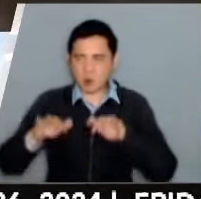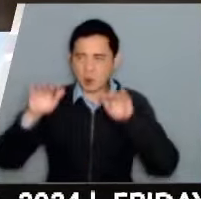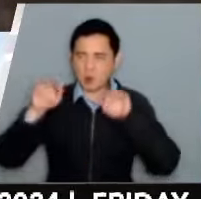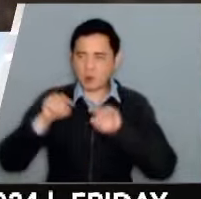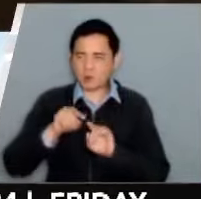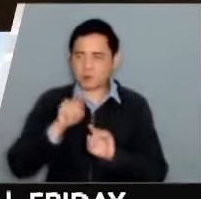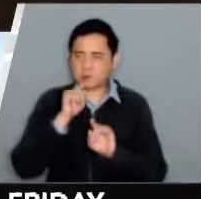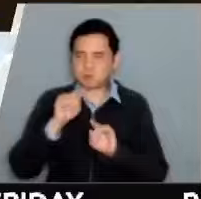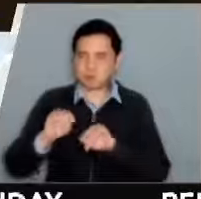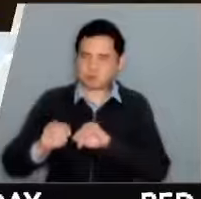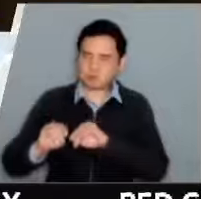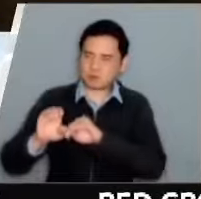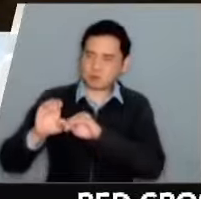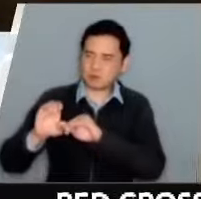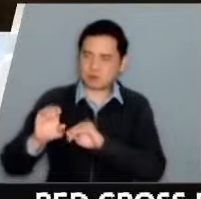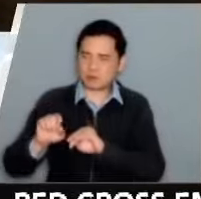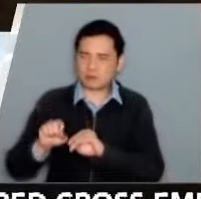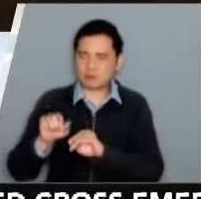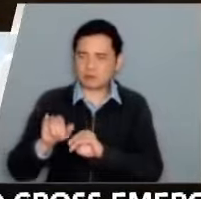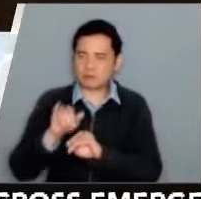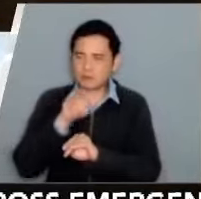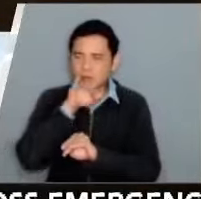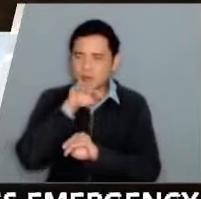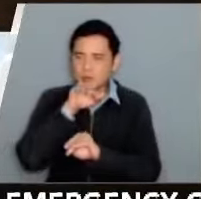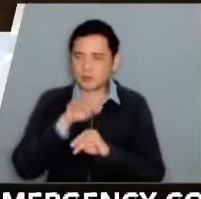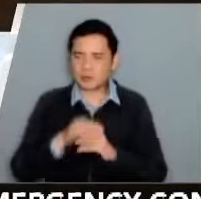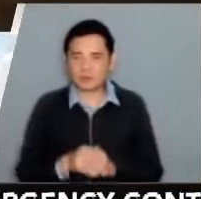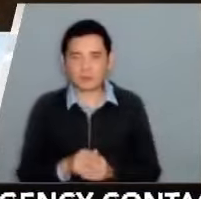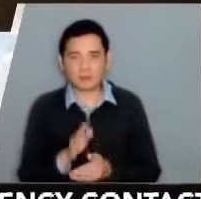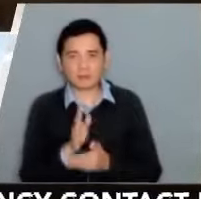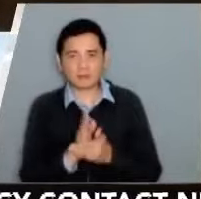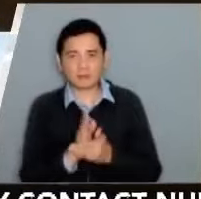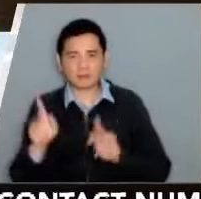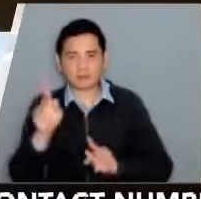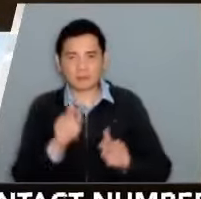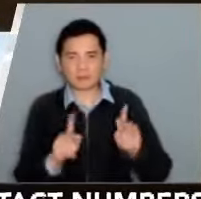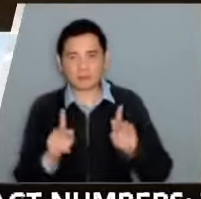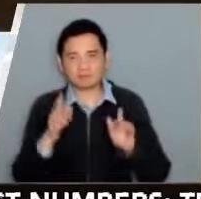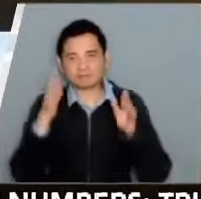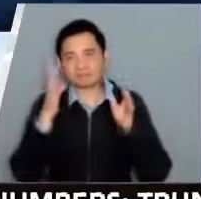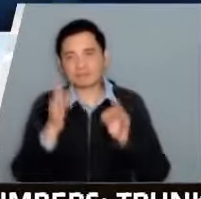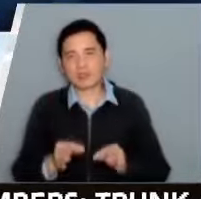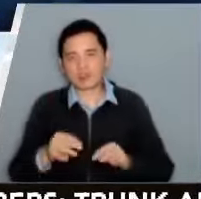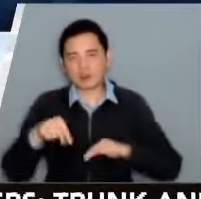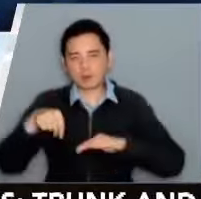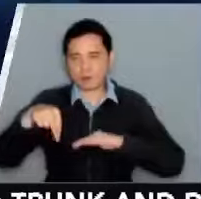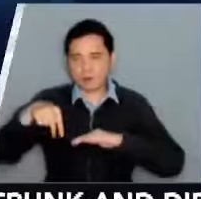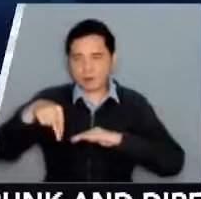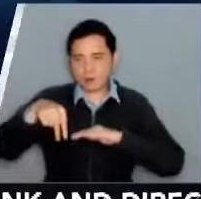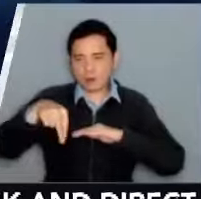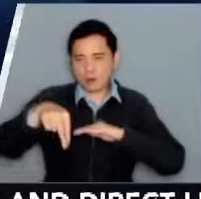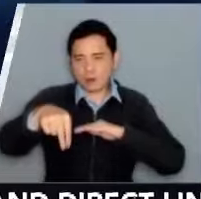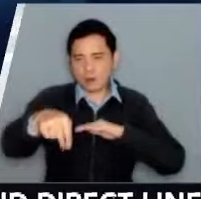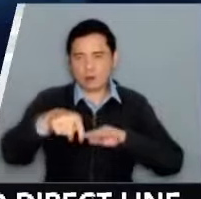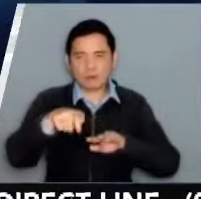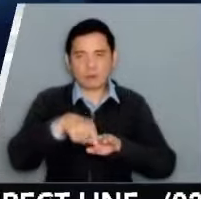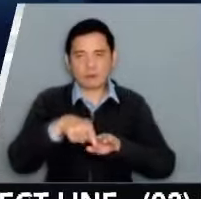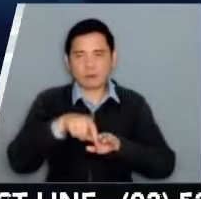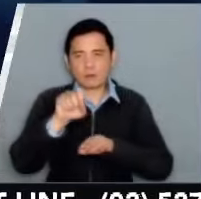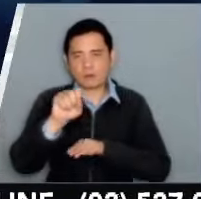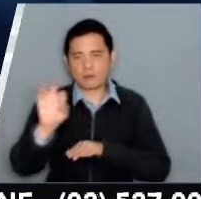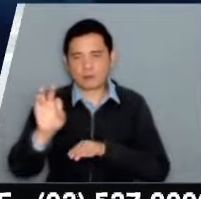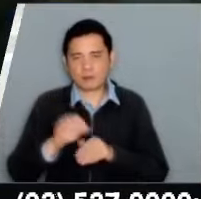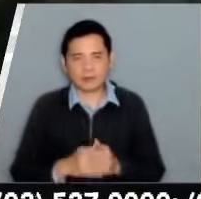ayun, lilinisin lang. May ilan naman na napilitan na lang magpaa sa pagsuong sa makapal na putik. Libo-libong residente pa rin ang nananatili sa